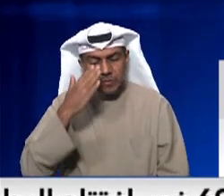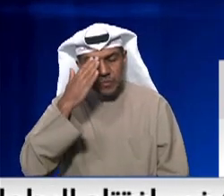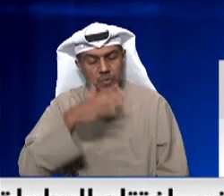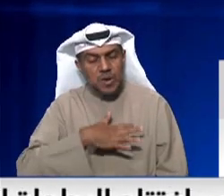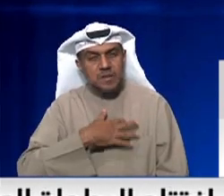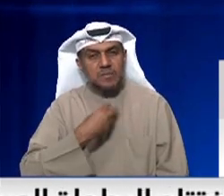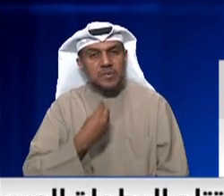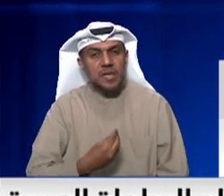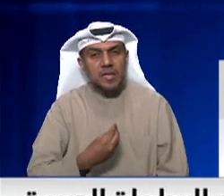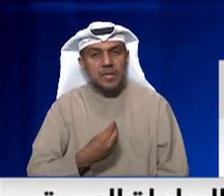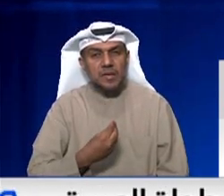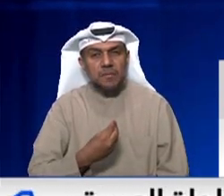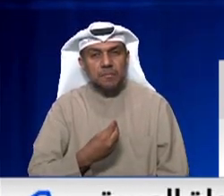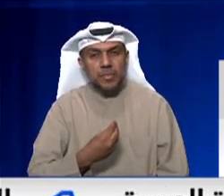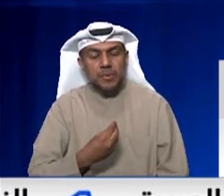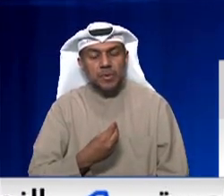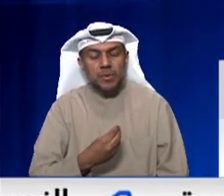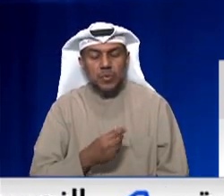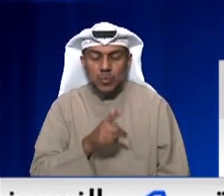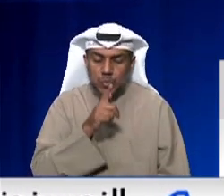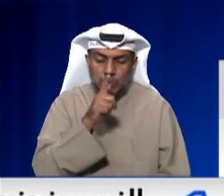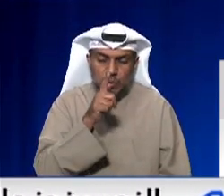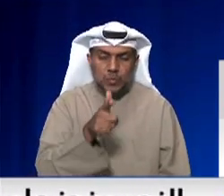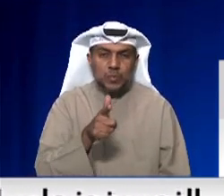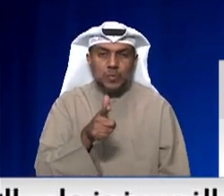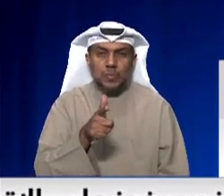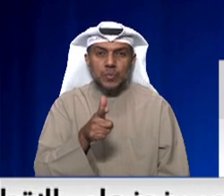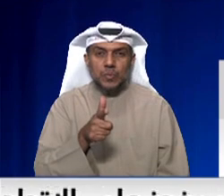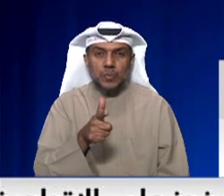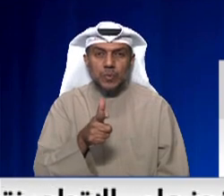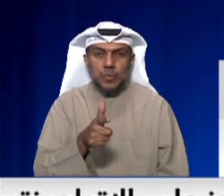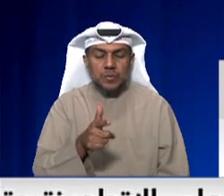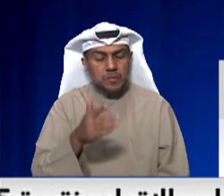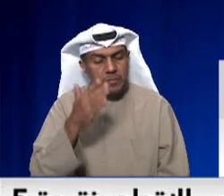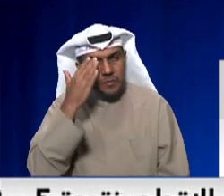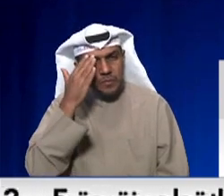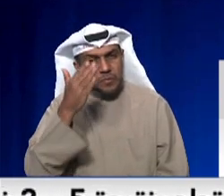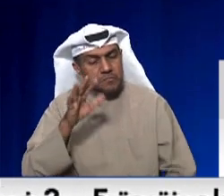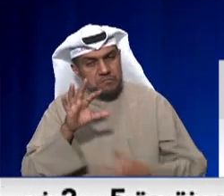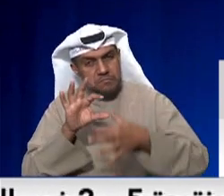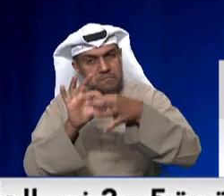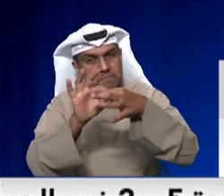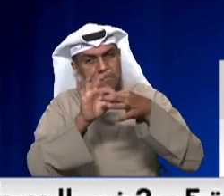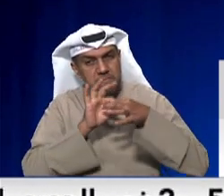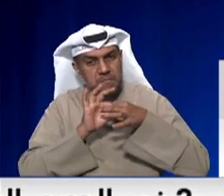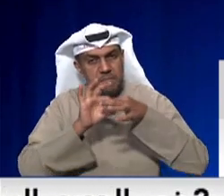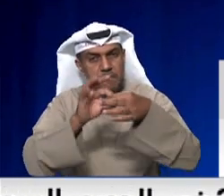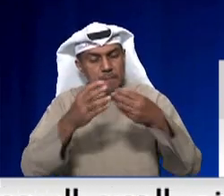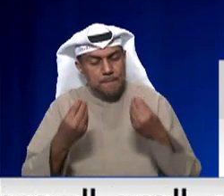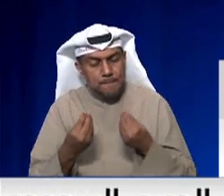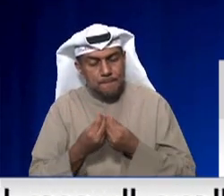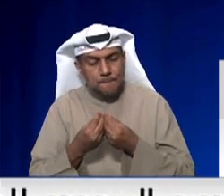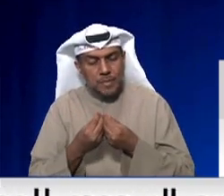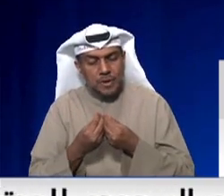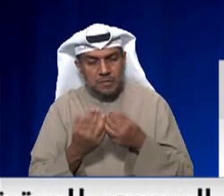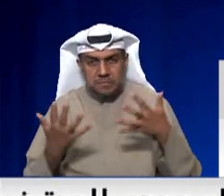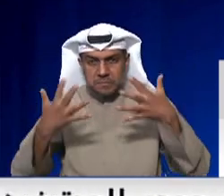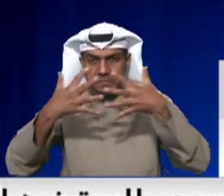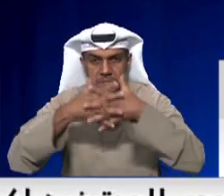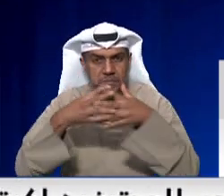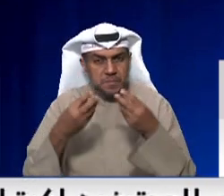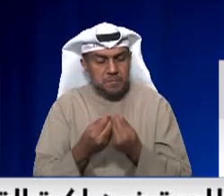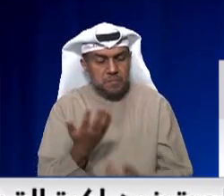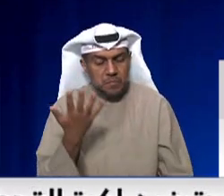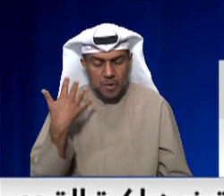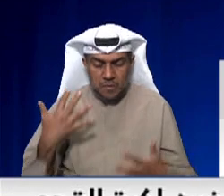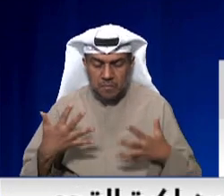فيض المشاعر الطيبة، مشيدا سموه حفظه الله بالعلاقات الوطيدة بين دولة الكويت وجمهورية